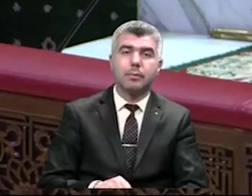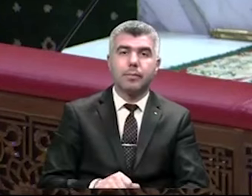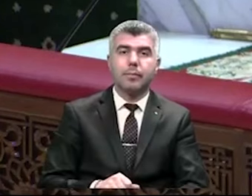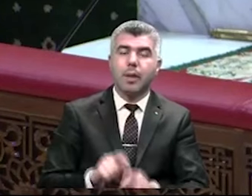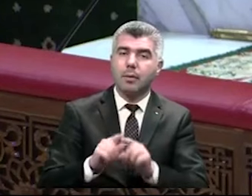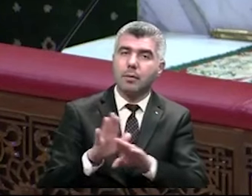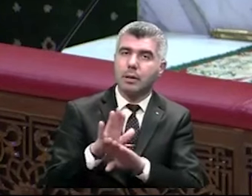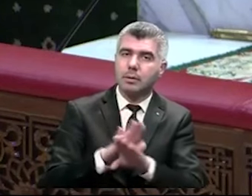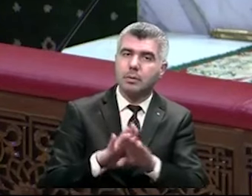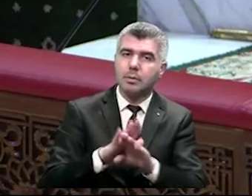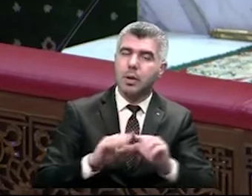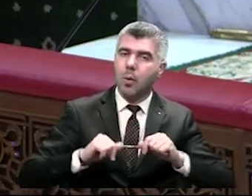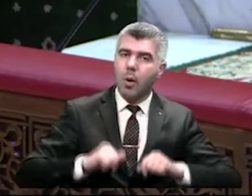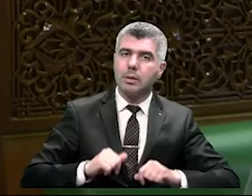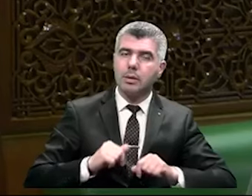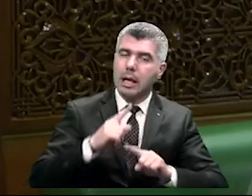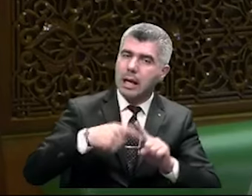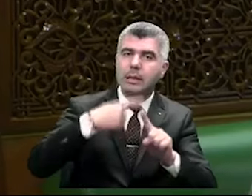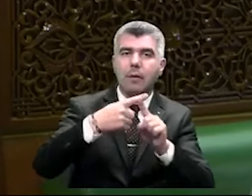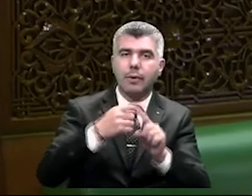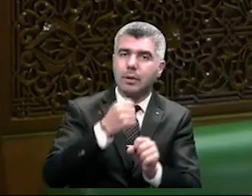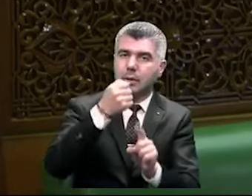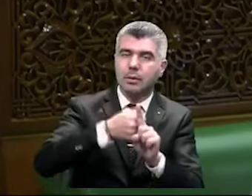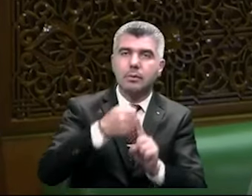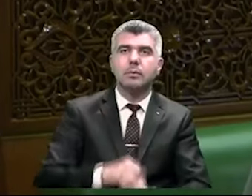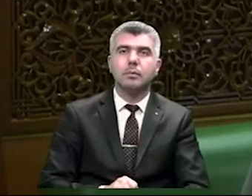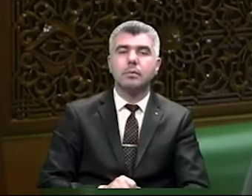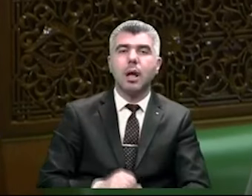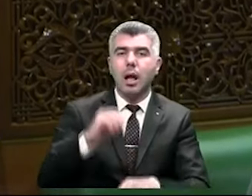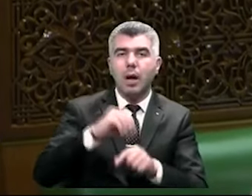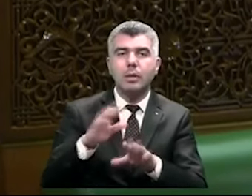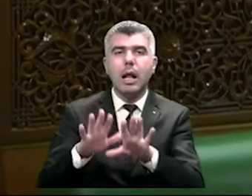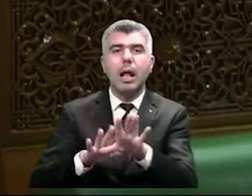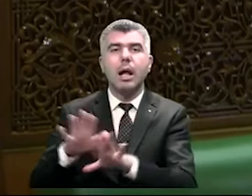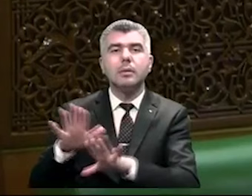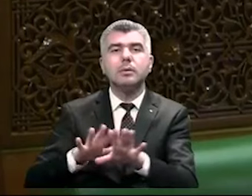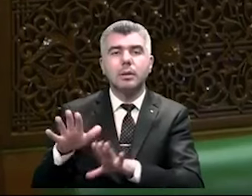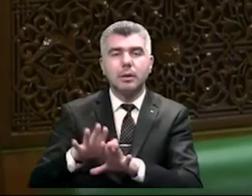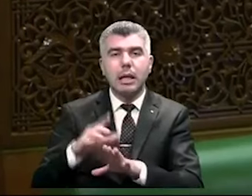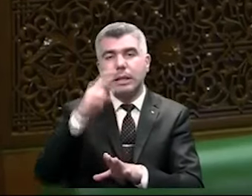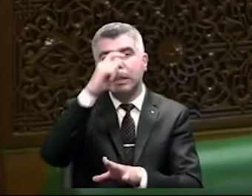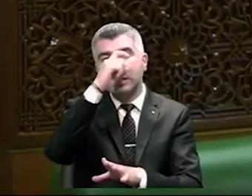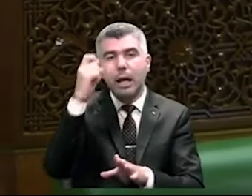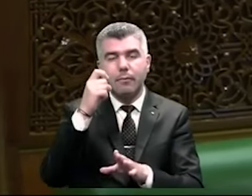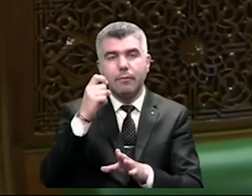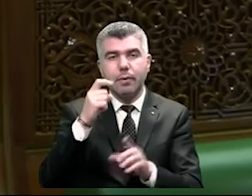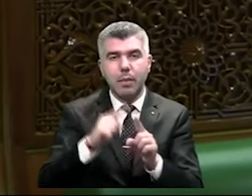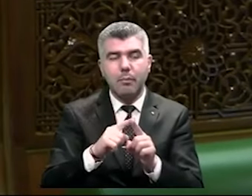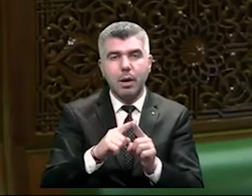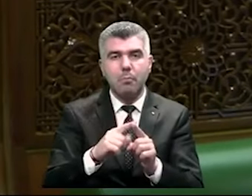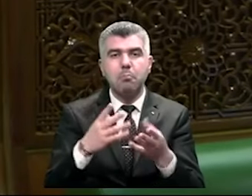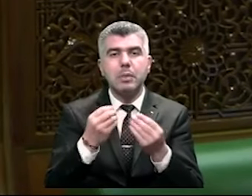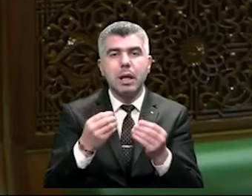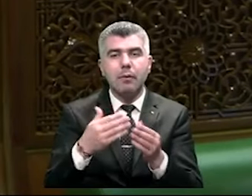تمسكم سي الوزير باش تقوموا بواحد المجهود كذلك ذك النقطه ديال امنتانوت اكادير في فصل الصيف ك تلاحظ السيارات كتوقف على جانب